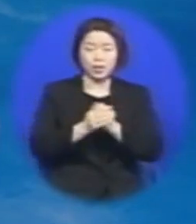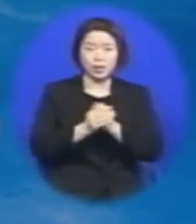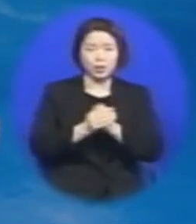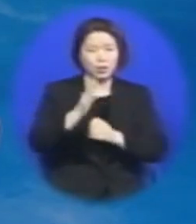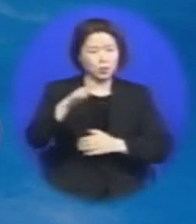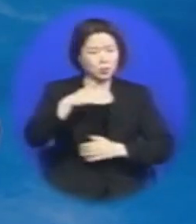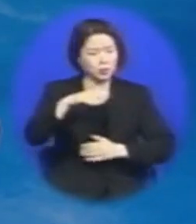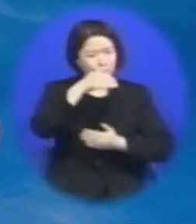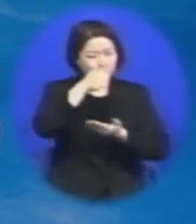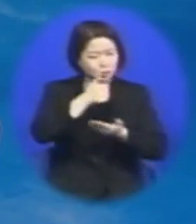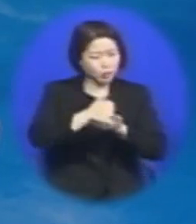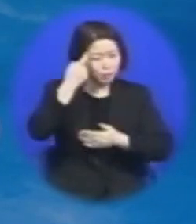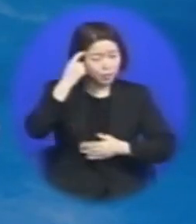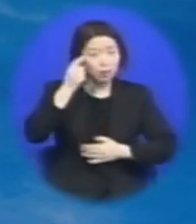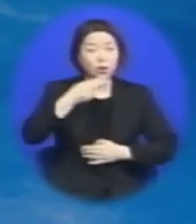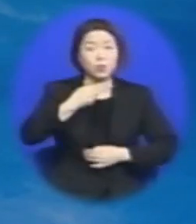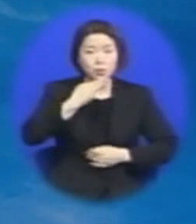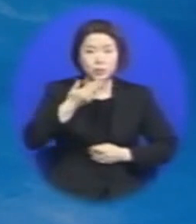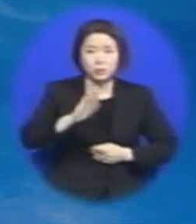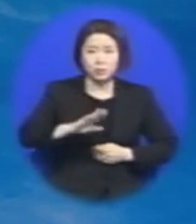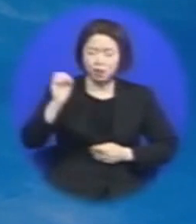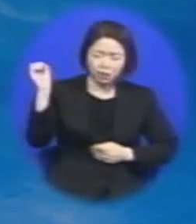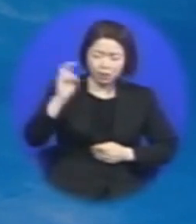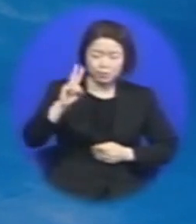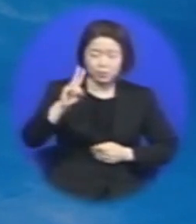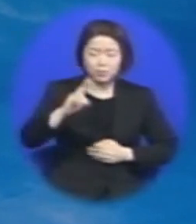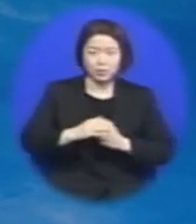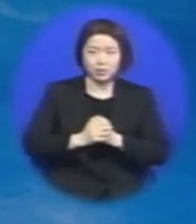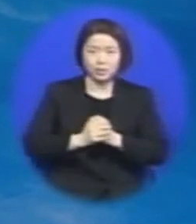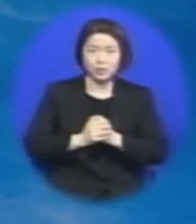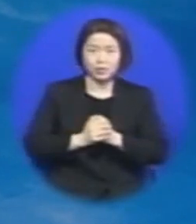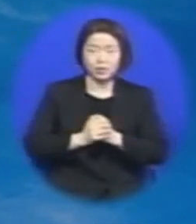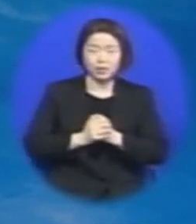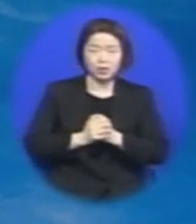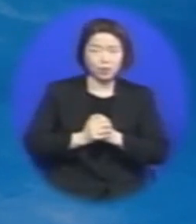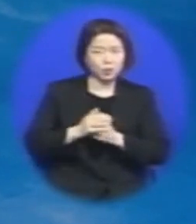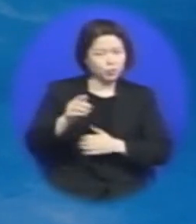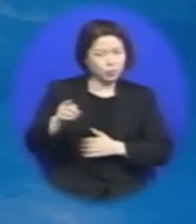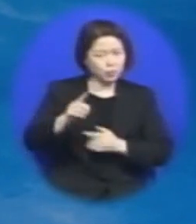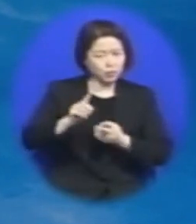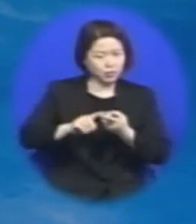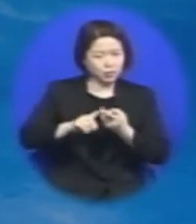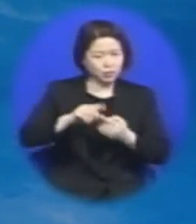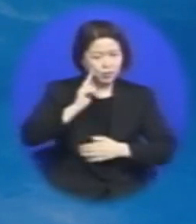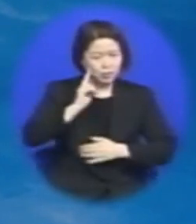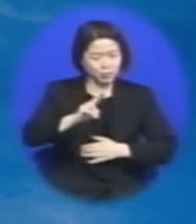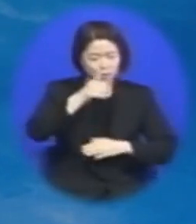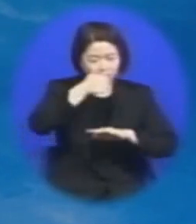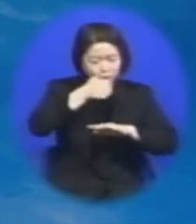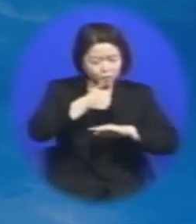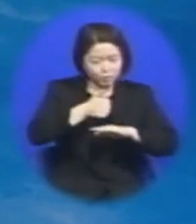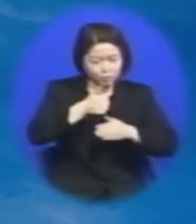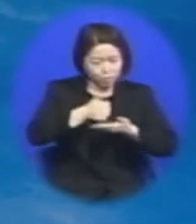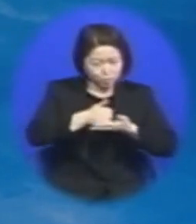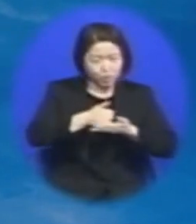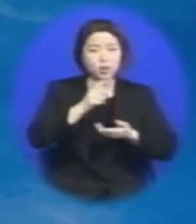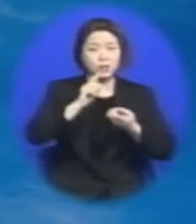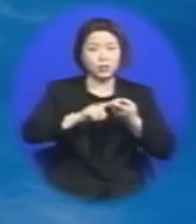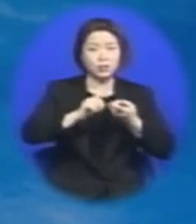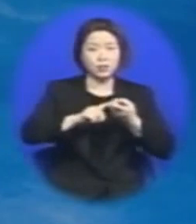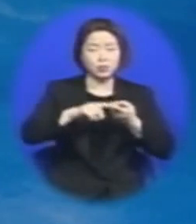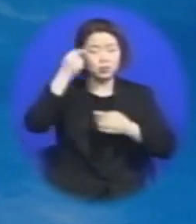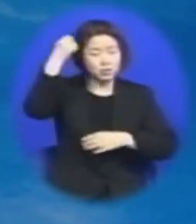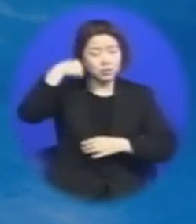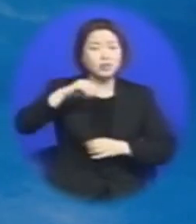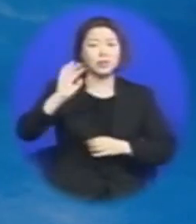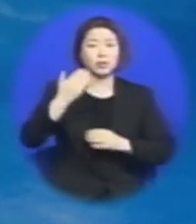여겨지지 않았던 것을 갑자기 심각하게 내가 죄를 지었구나